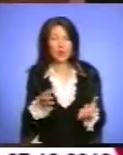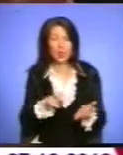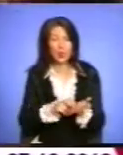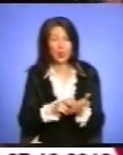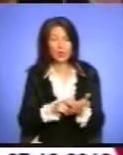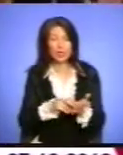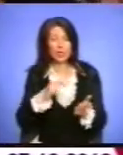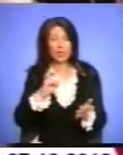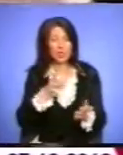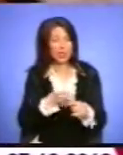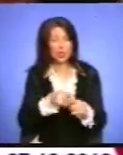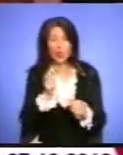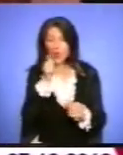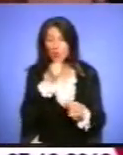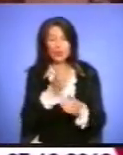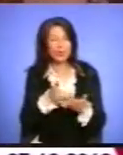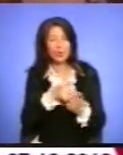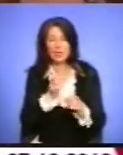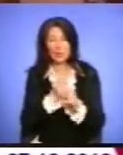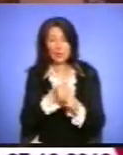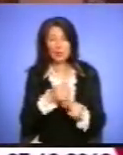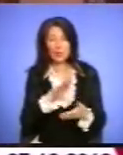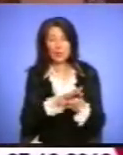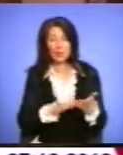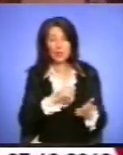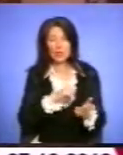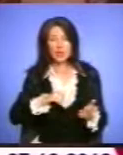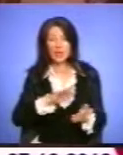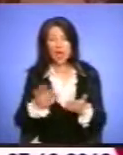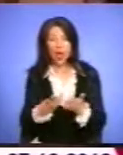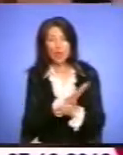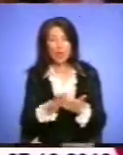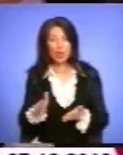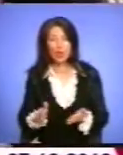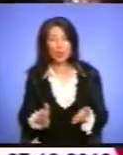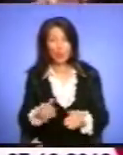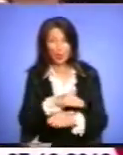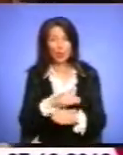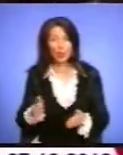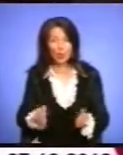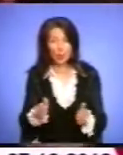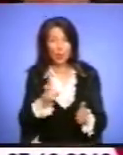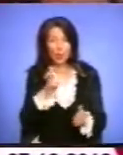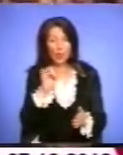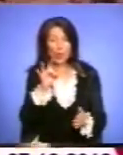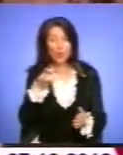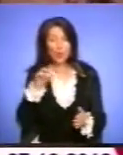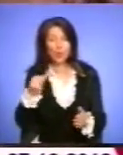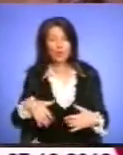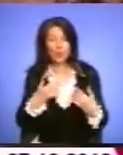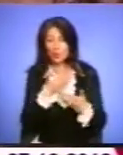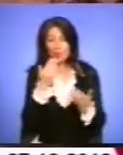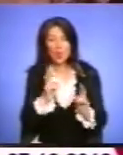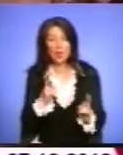зовсім не працює. І ви бачите самі, що не причищають тротуари і бурульки, і ну страшно. І немає ніяких